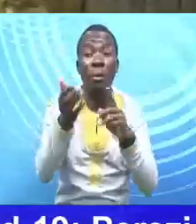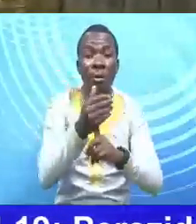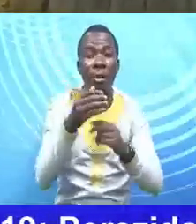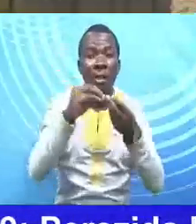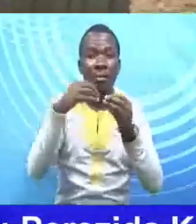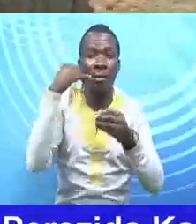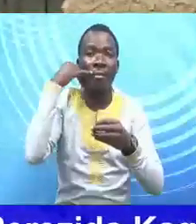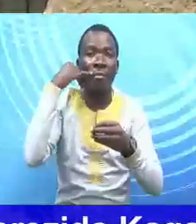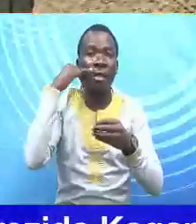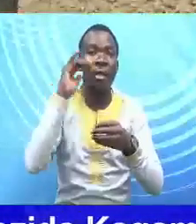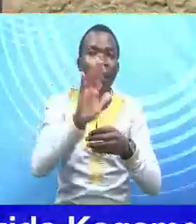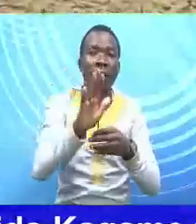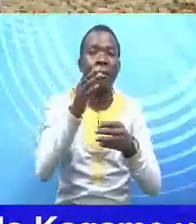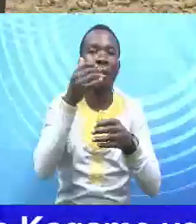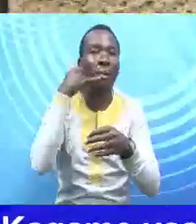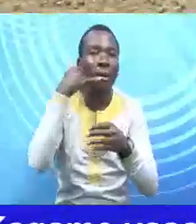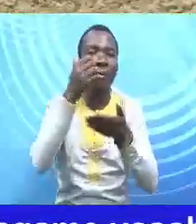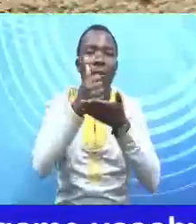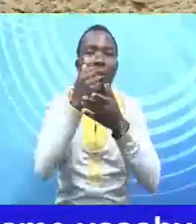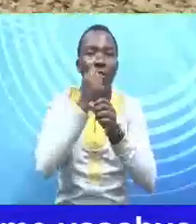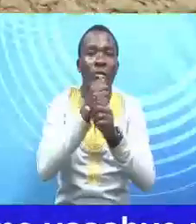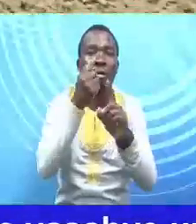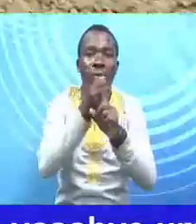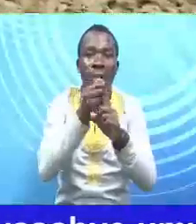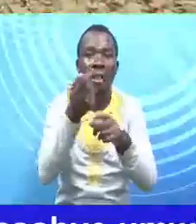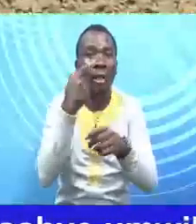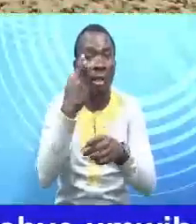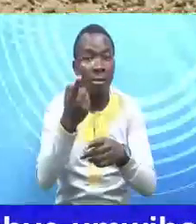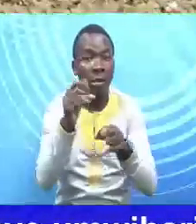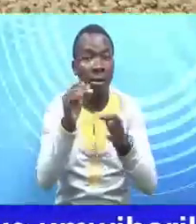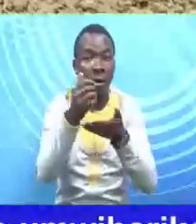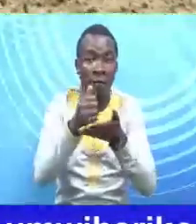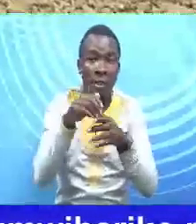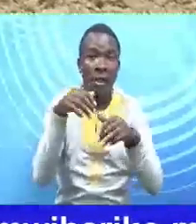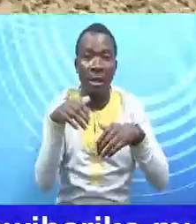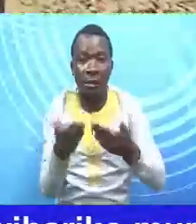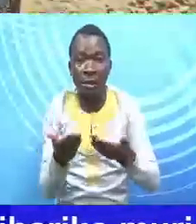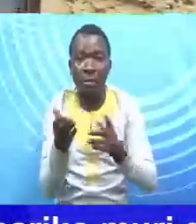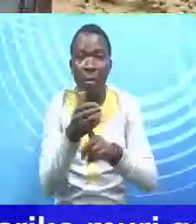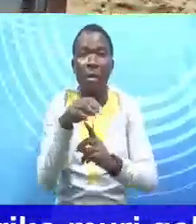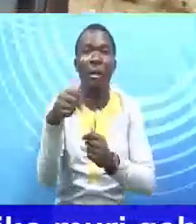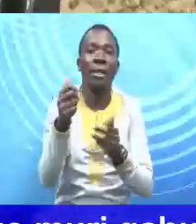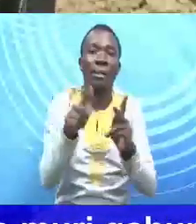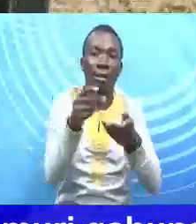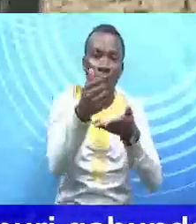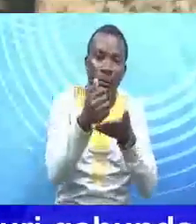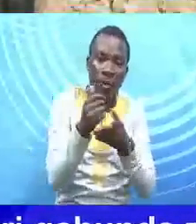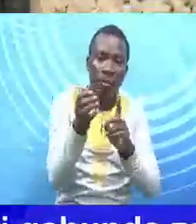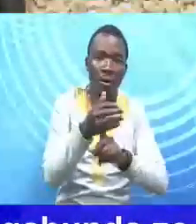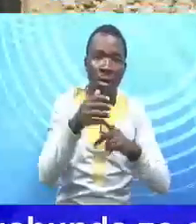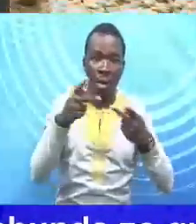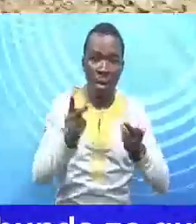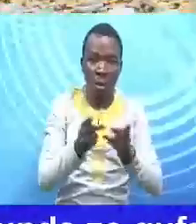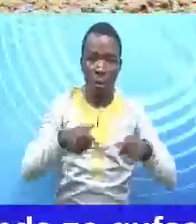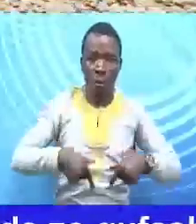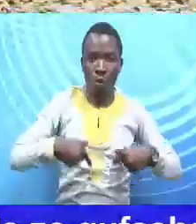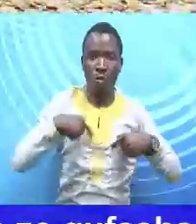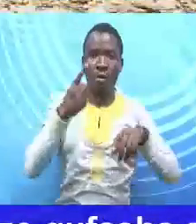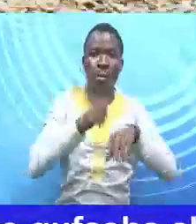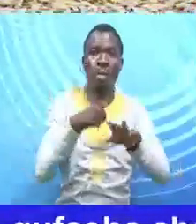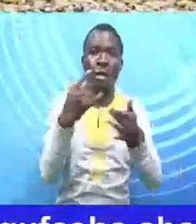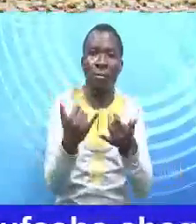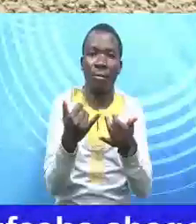mu nkore w'ubuvugizi yenda mbone niba bamfasha cyangwa nabona n'abandi bashobora kumfasha nkabasha kubona icumbi muri iyi minsi bo